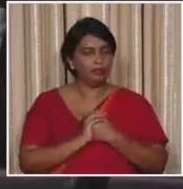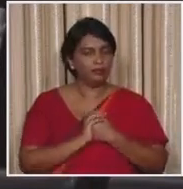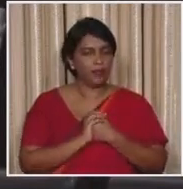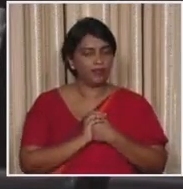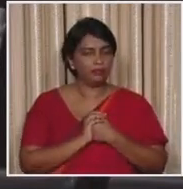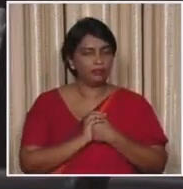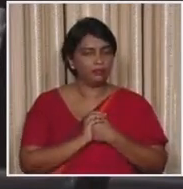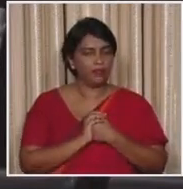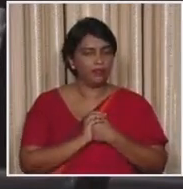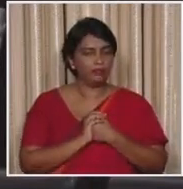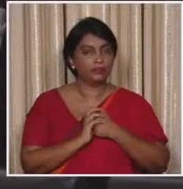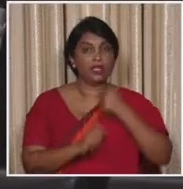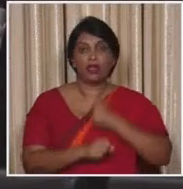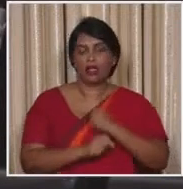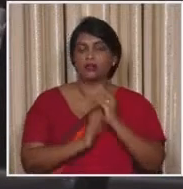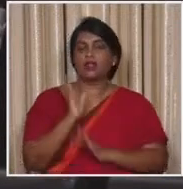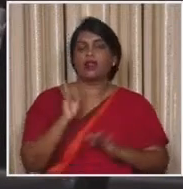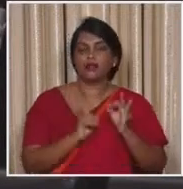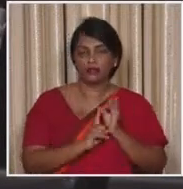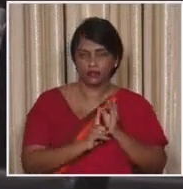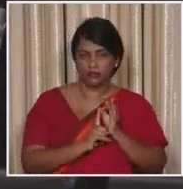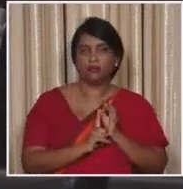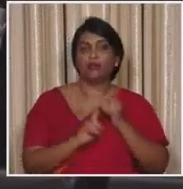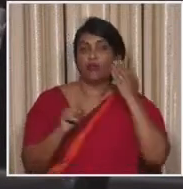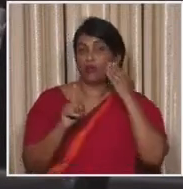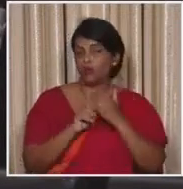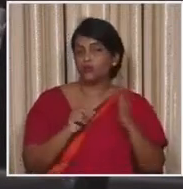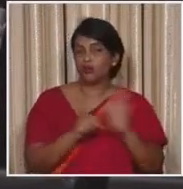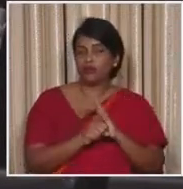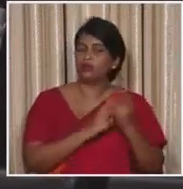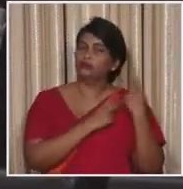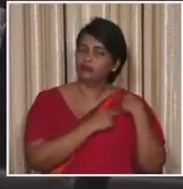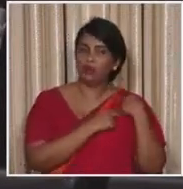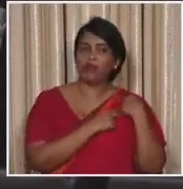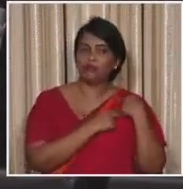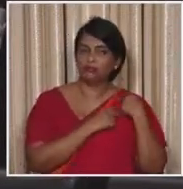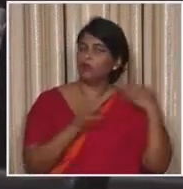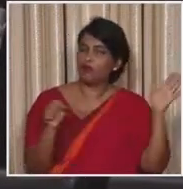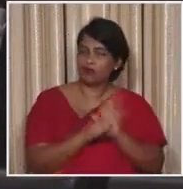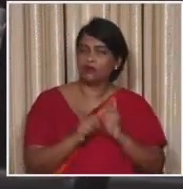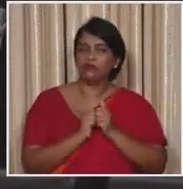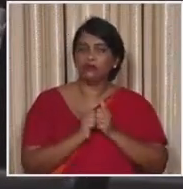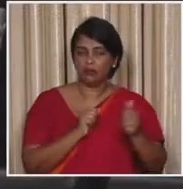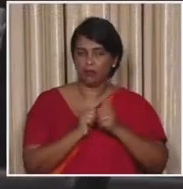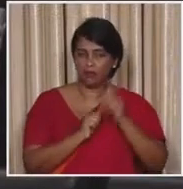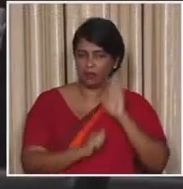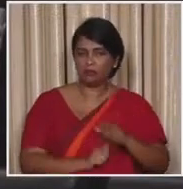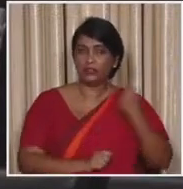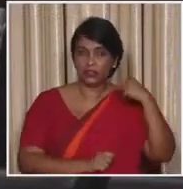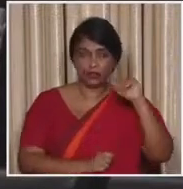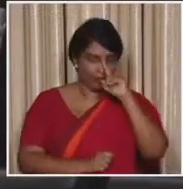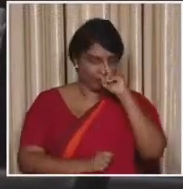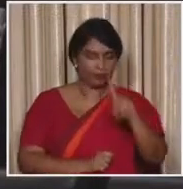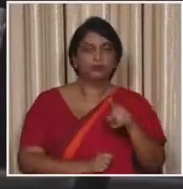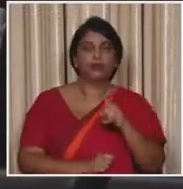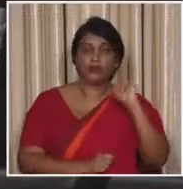நாம் முன்னெடுப்போம். எமது வெளிவிவகார ராஜாங்க அமைச்சர் அது தொடர்பில் கவனம் செலுத்தி அர்ப்பணிப்புடன் செயற்பட்டு வருகிறார். அதற்கிணங்க